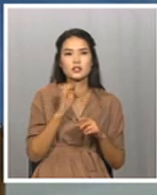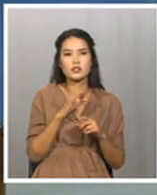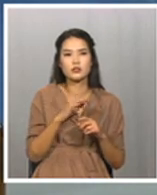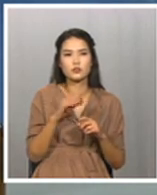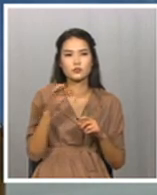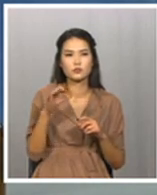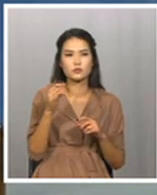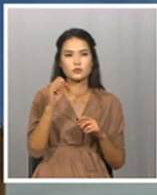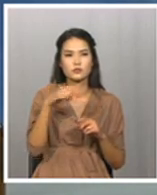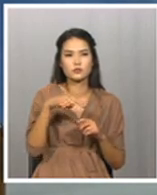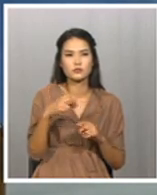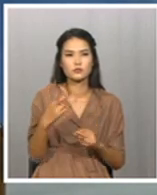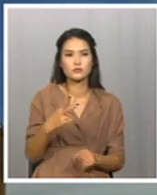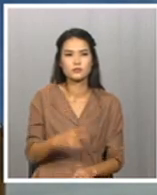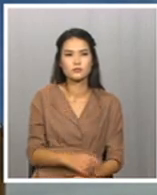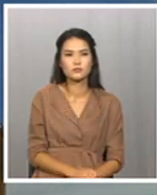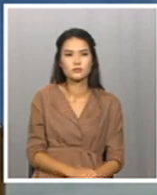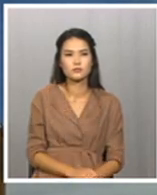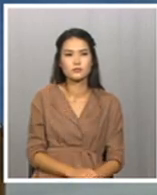тамызамыз.